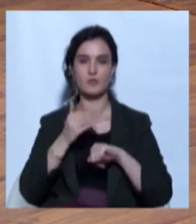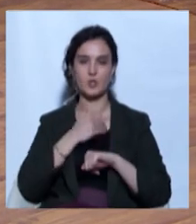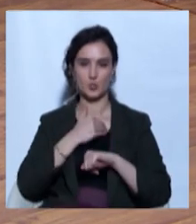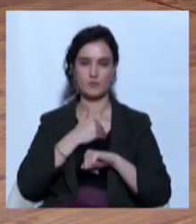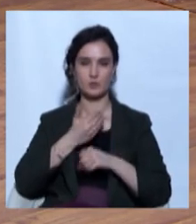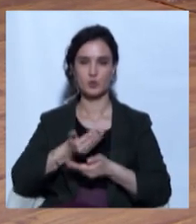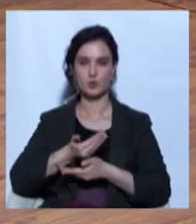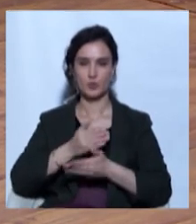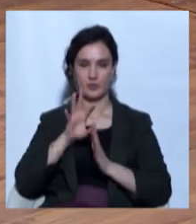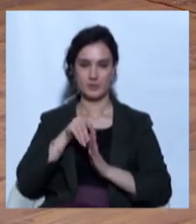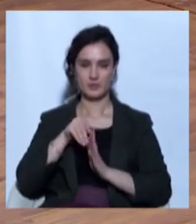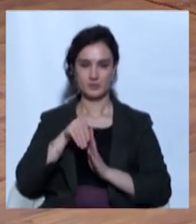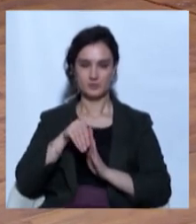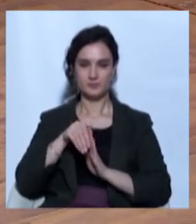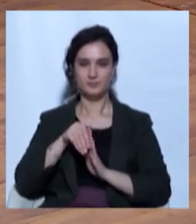ისურვებდით ცხოვრებას.